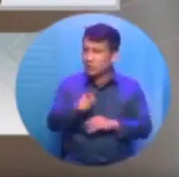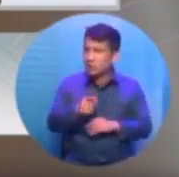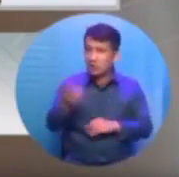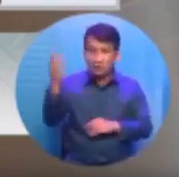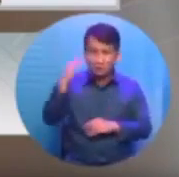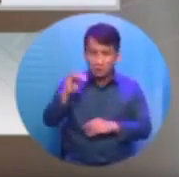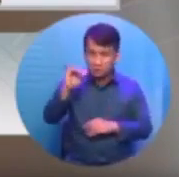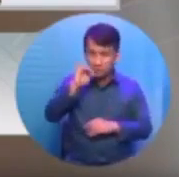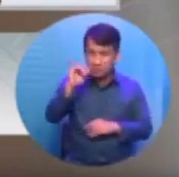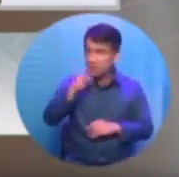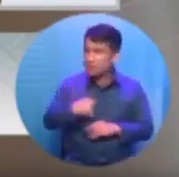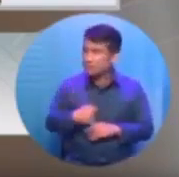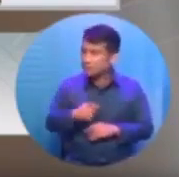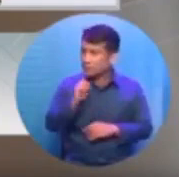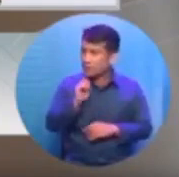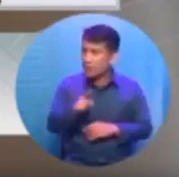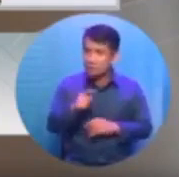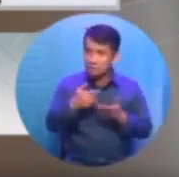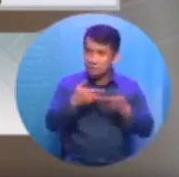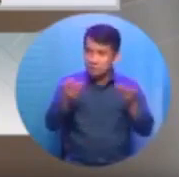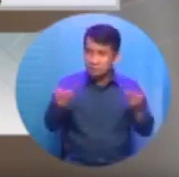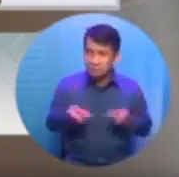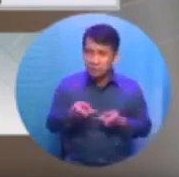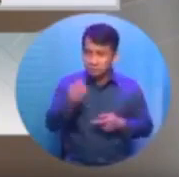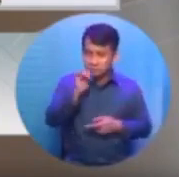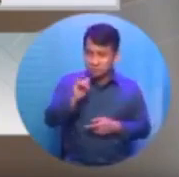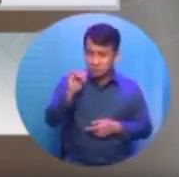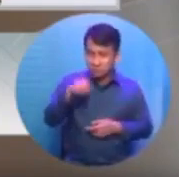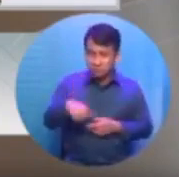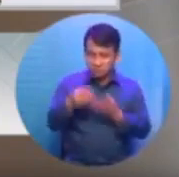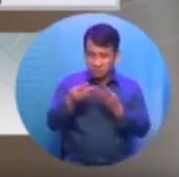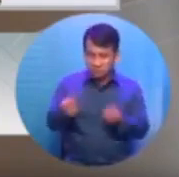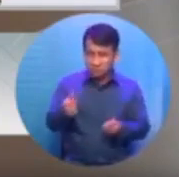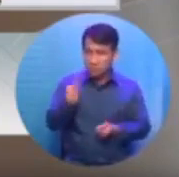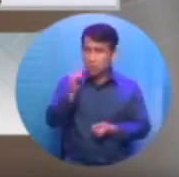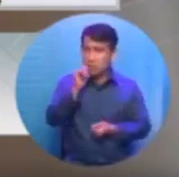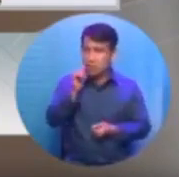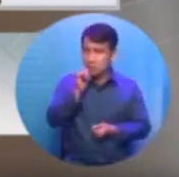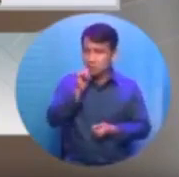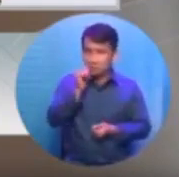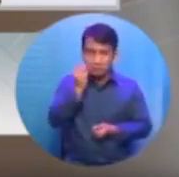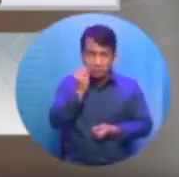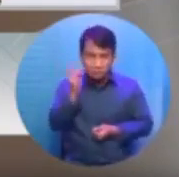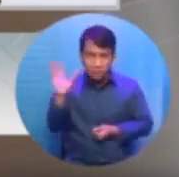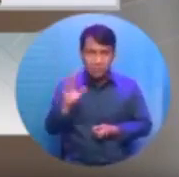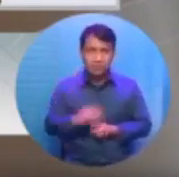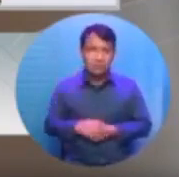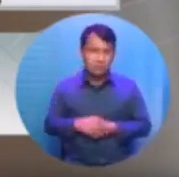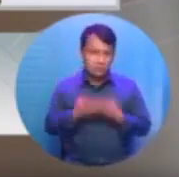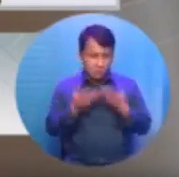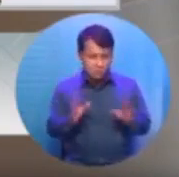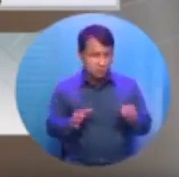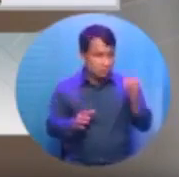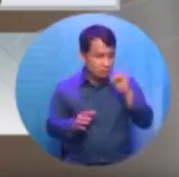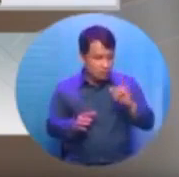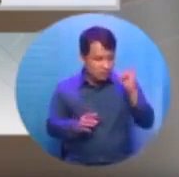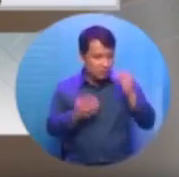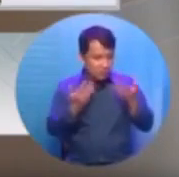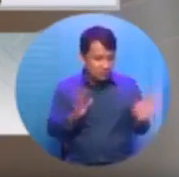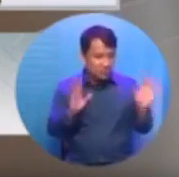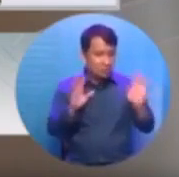manginginom dati. Pag ako po uminom sa isang lugar, pag naubos na yung alak, uwi na ako. Ikaw, naubos yung alak